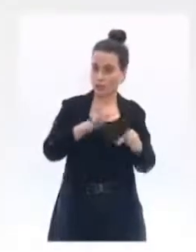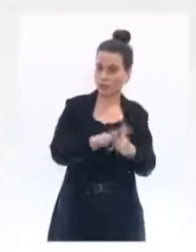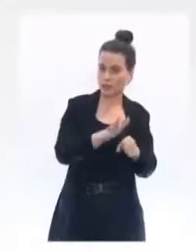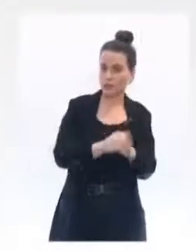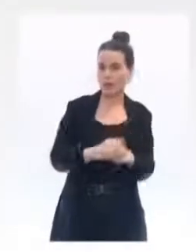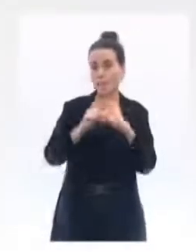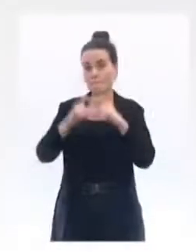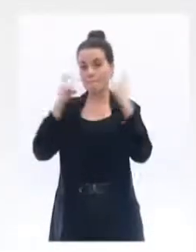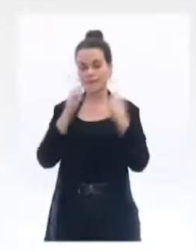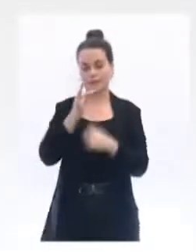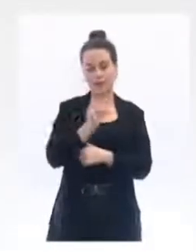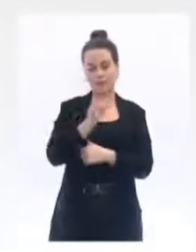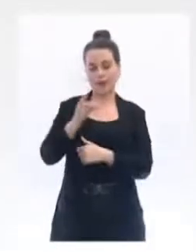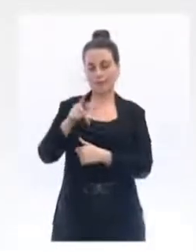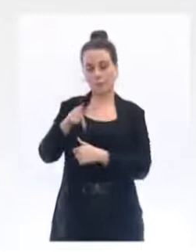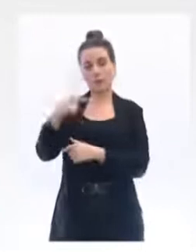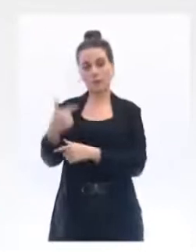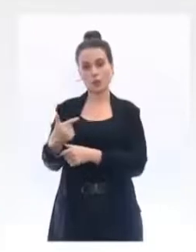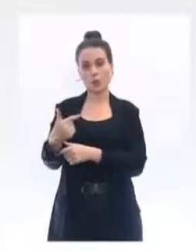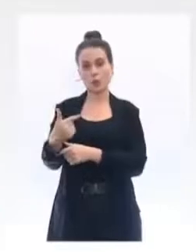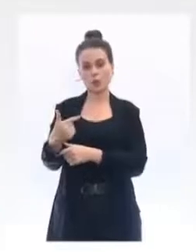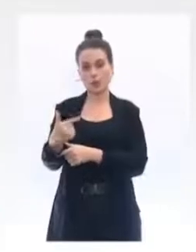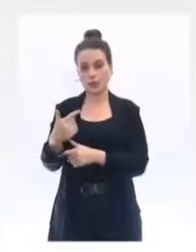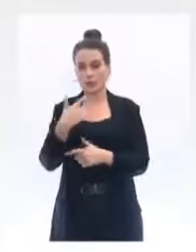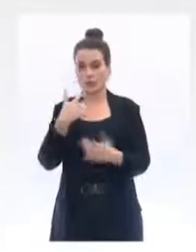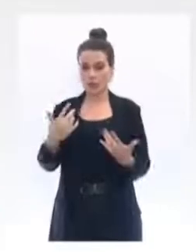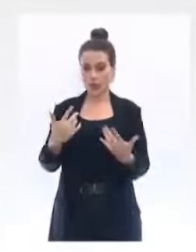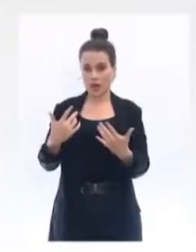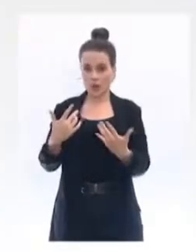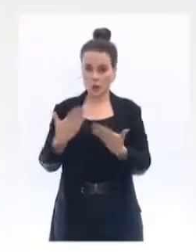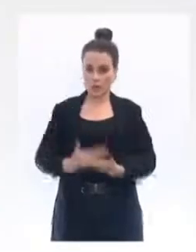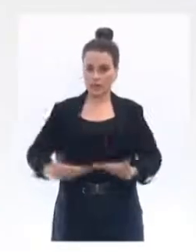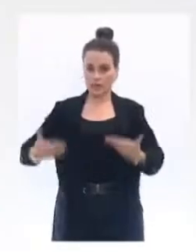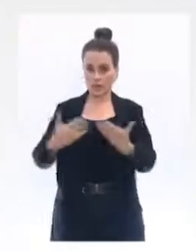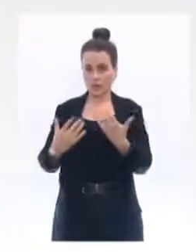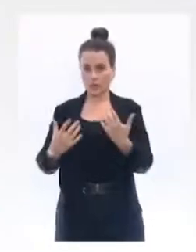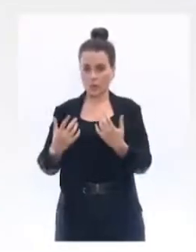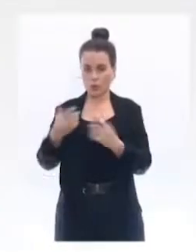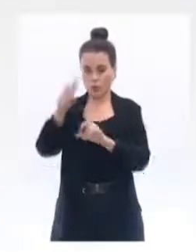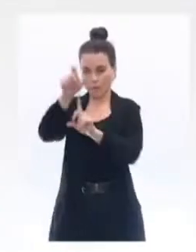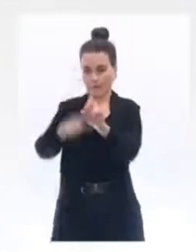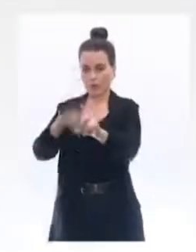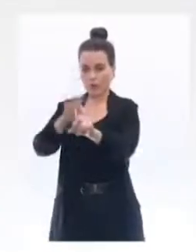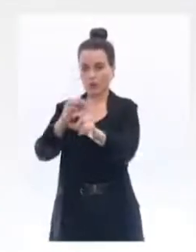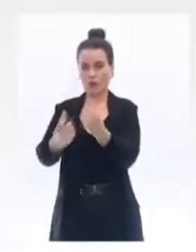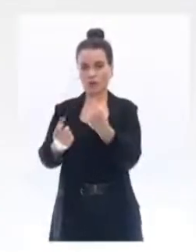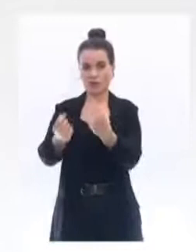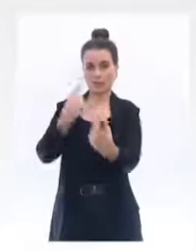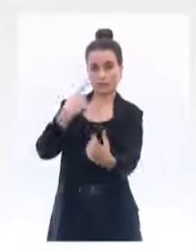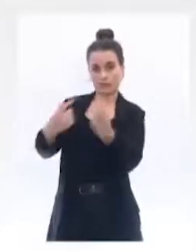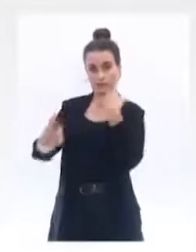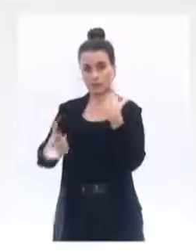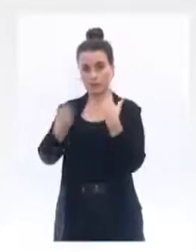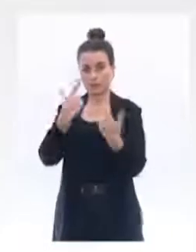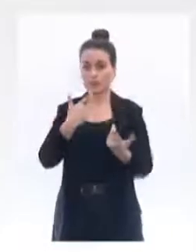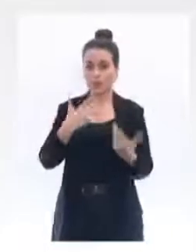c'est quand on est surtout quand on est vraiment exposés à des projections importante abondante en provenance de personnes malades donc c'est des soins particuliers dans des milieux